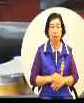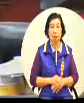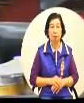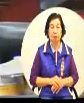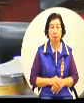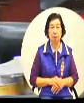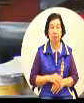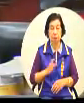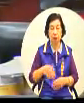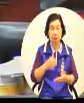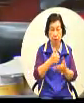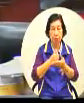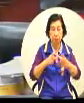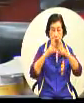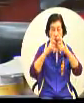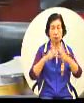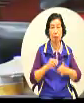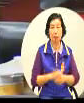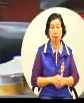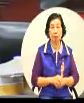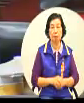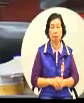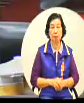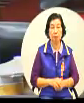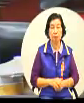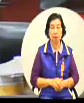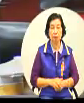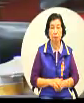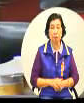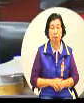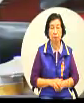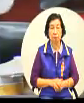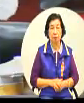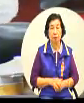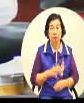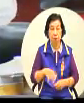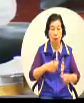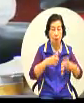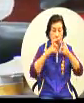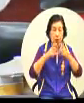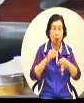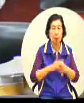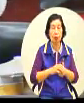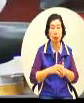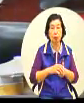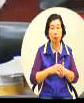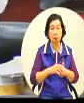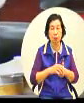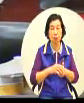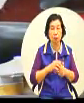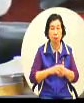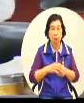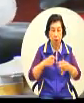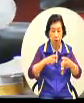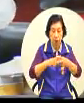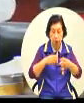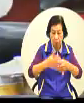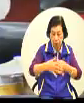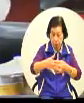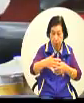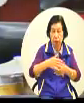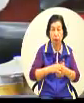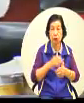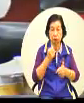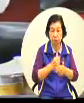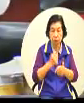来答复一下哈。 处长请答复。 他们虽然回复给公法人，假设工程品质有问题，我